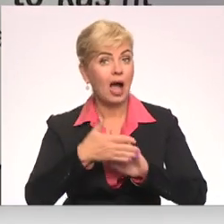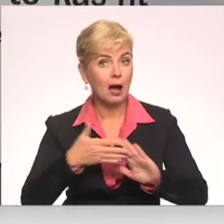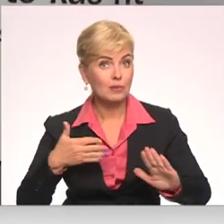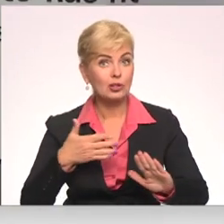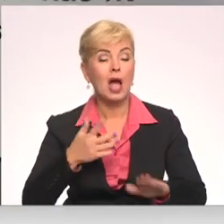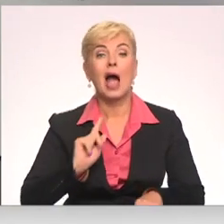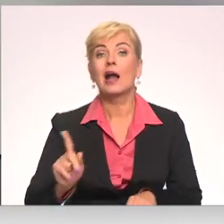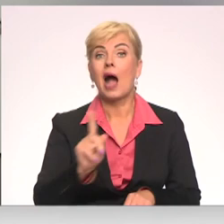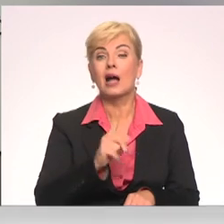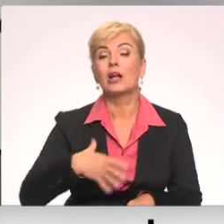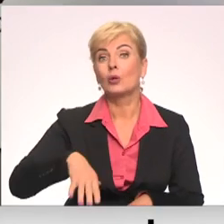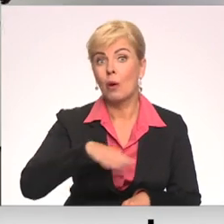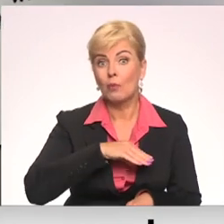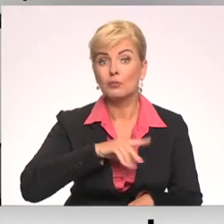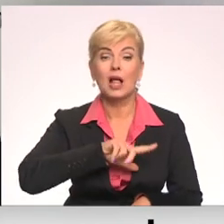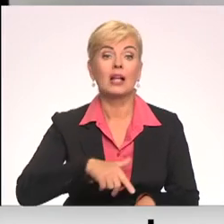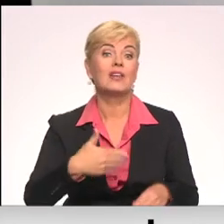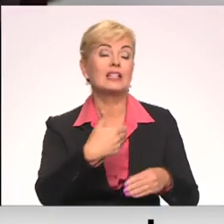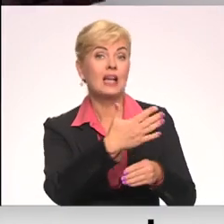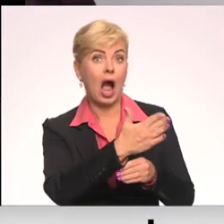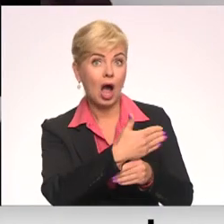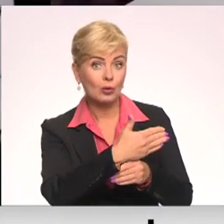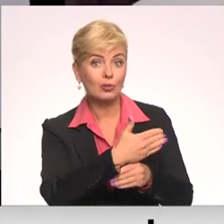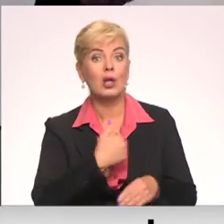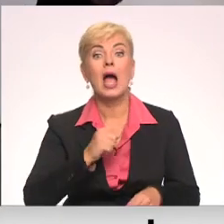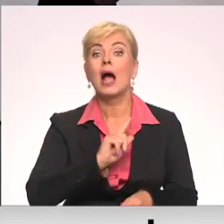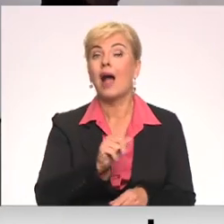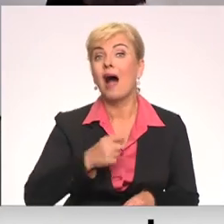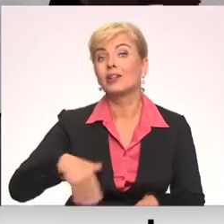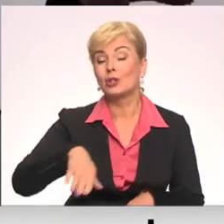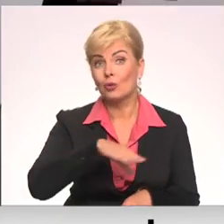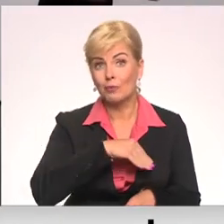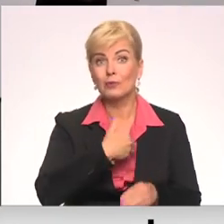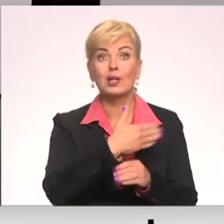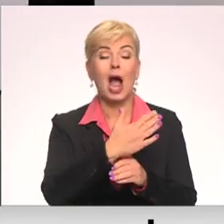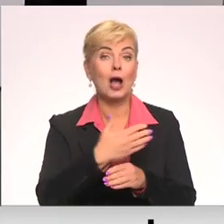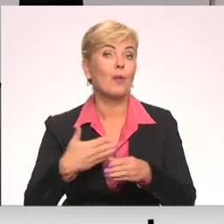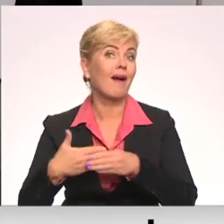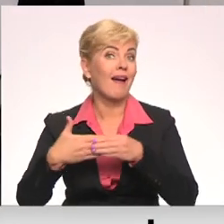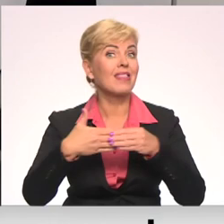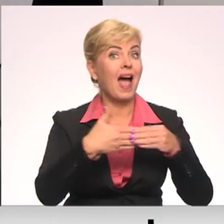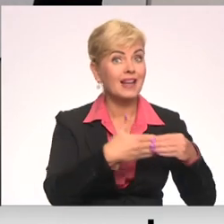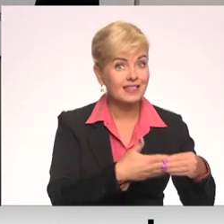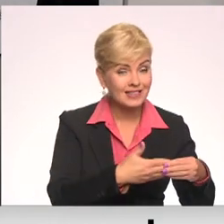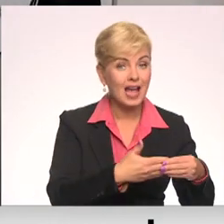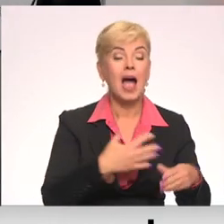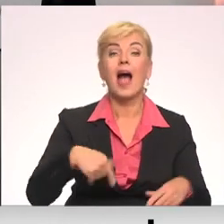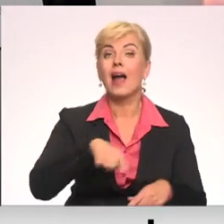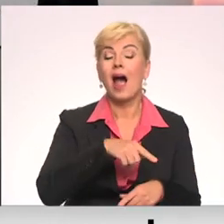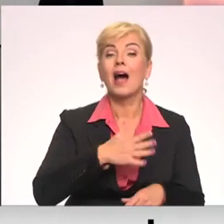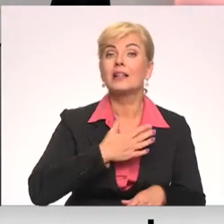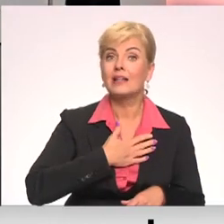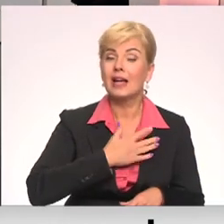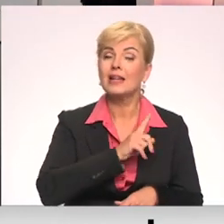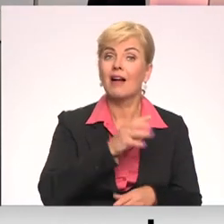katrā no mums ir mūsu valsts karogs. Un katrs no mums to karogu nes, un katrs no mums ir atbildīgs